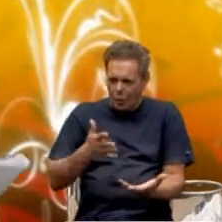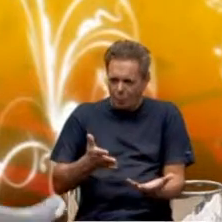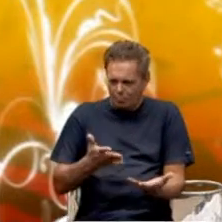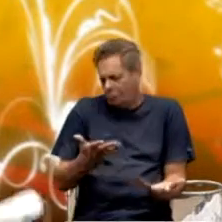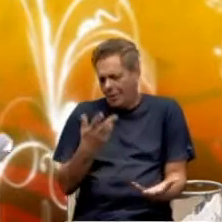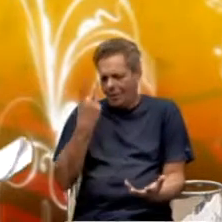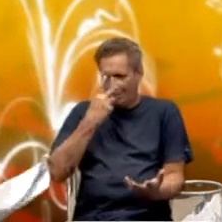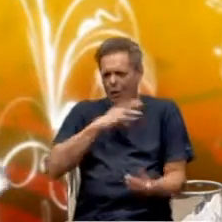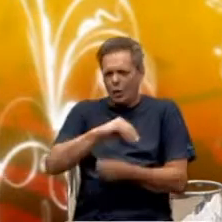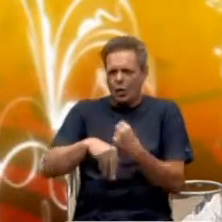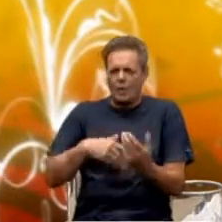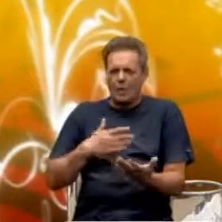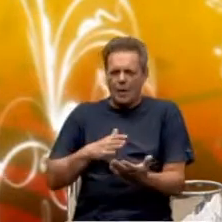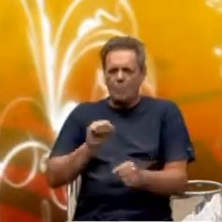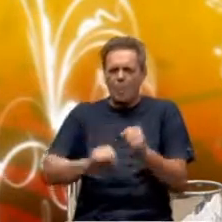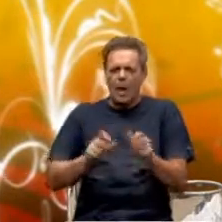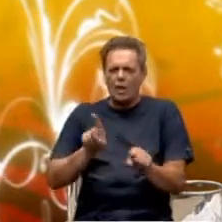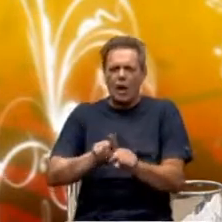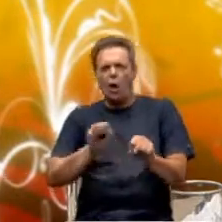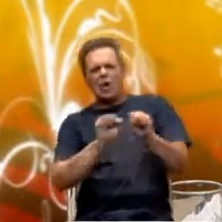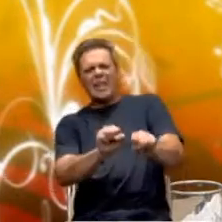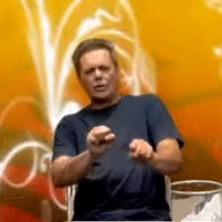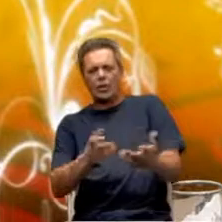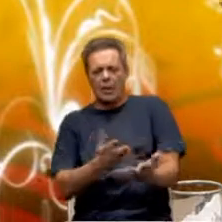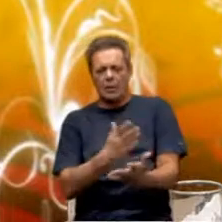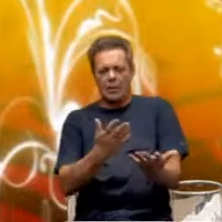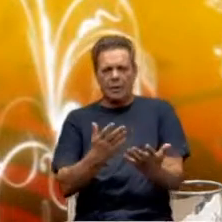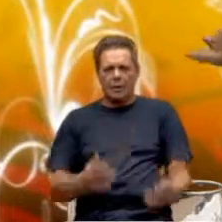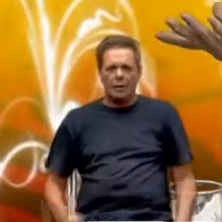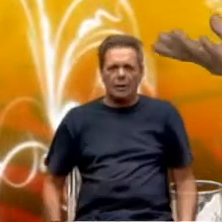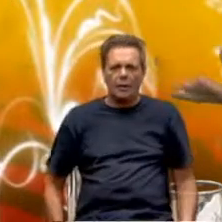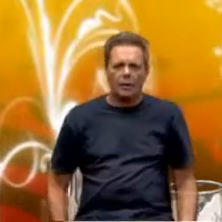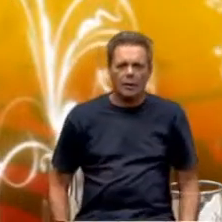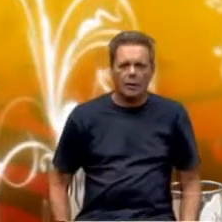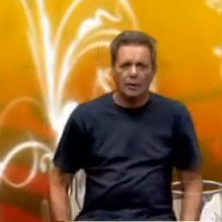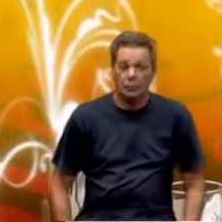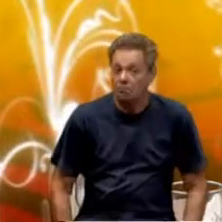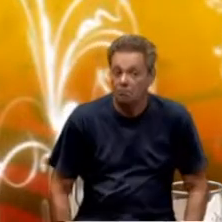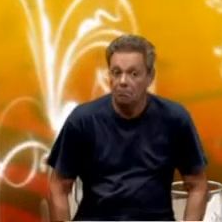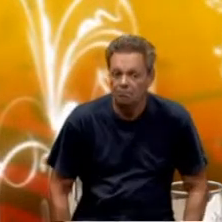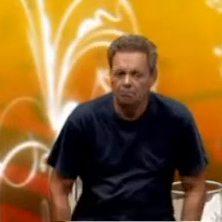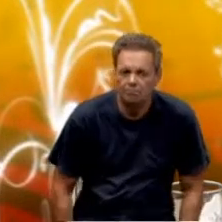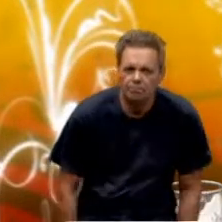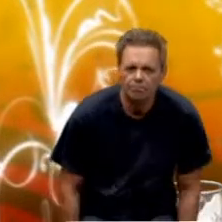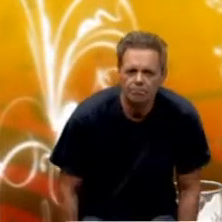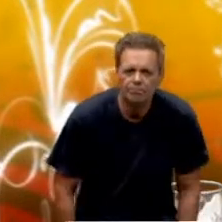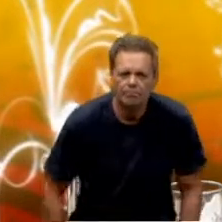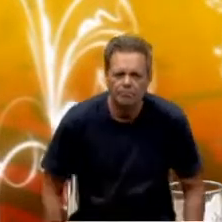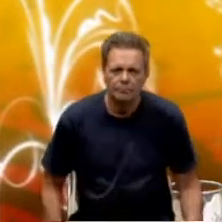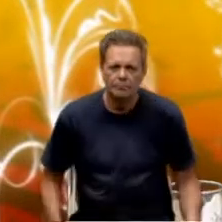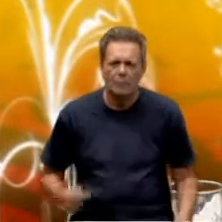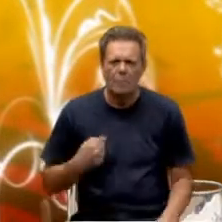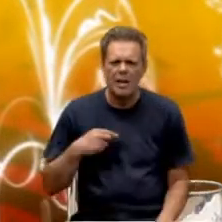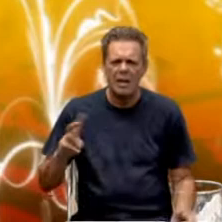previše zaštitnički. I ne razumije. Da. Vjerujte mi. Evo, može. Vi gledajte i sad mislite da ja bulaznim. Ne bulaznim. Ne možemo